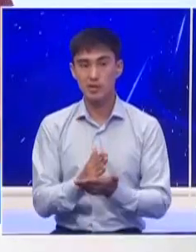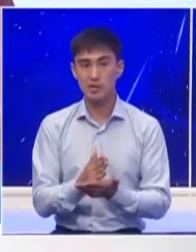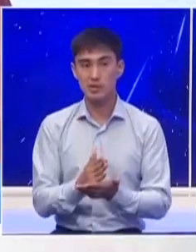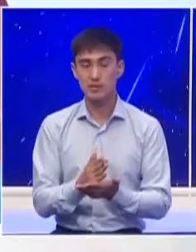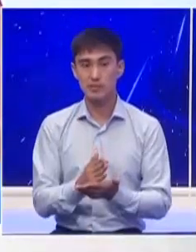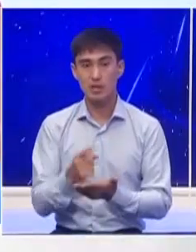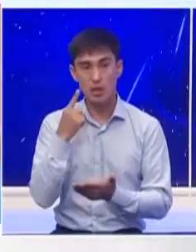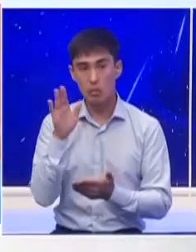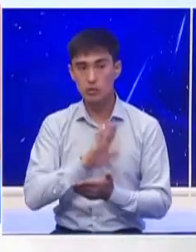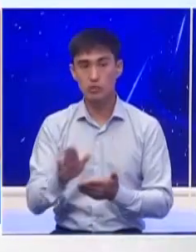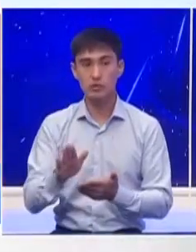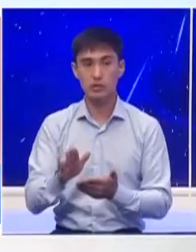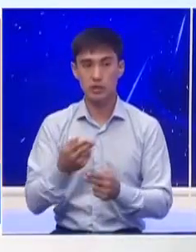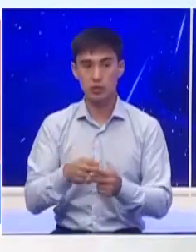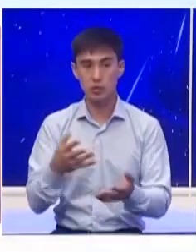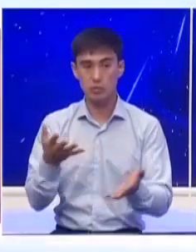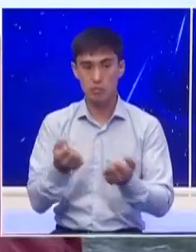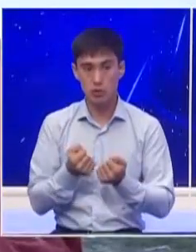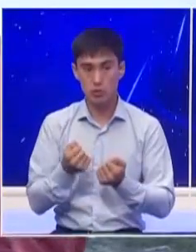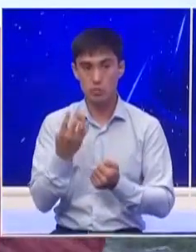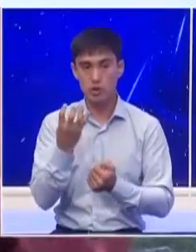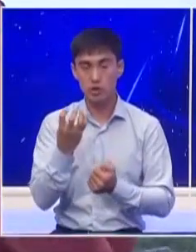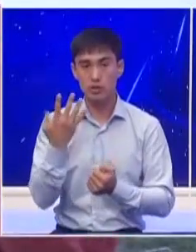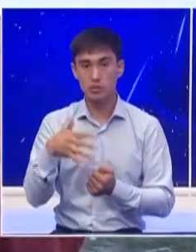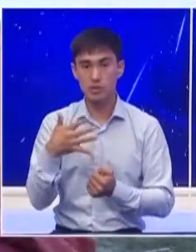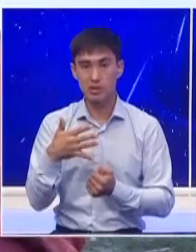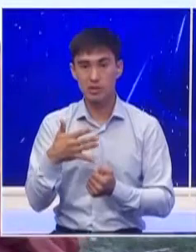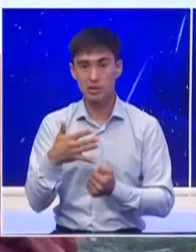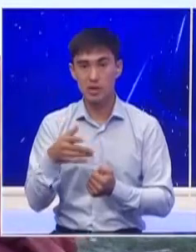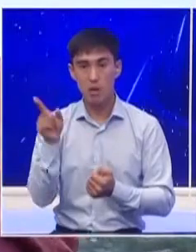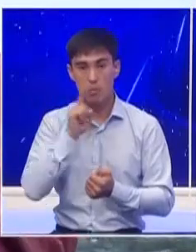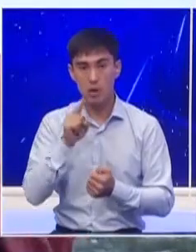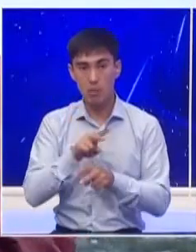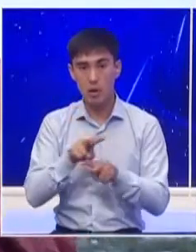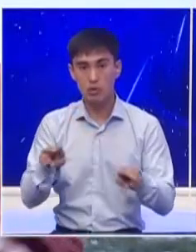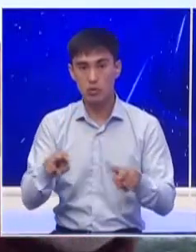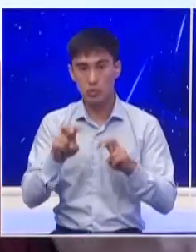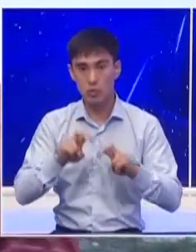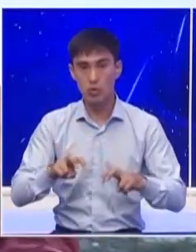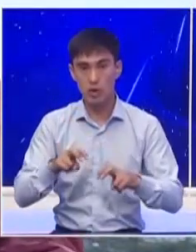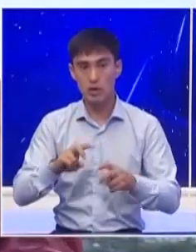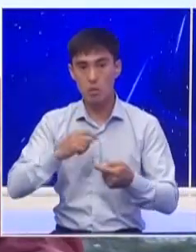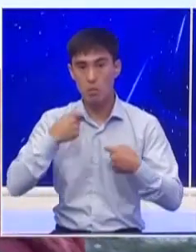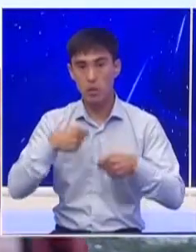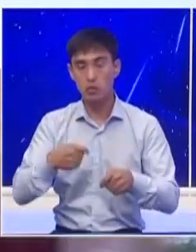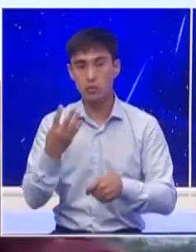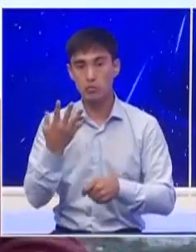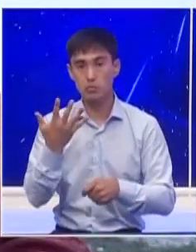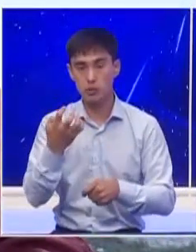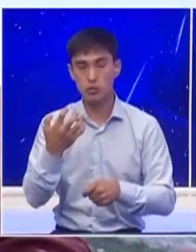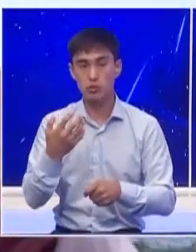конечно, недобросовестные, которые берут по 450. Пока мониторинг группа ходит, они продают 520.